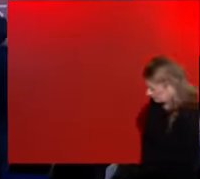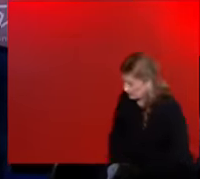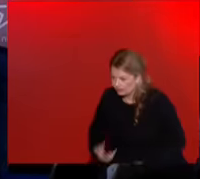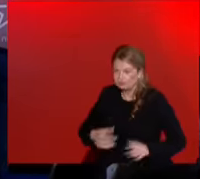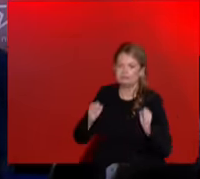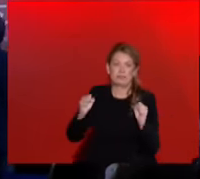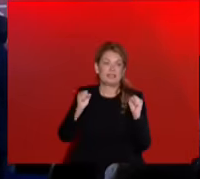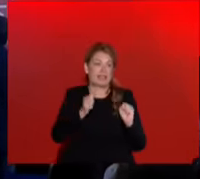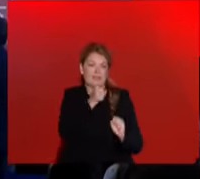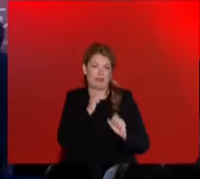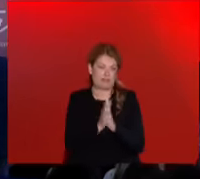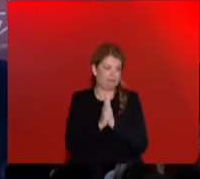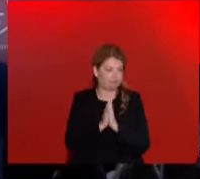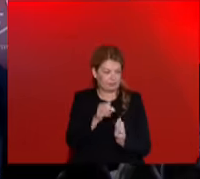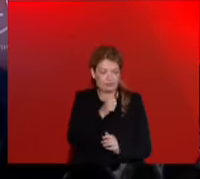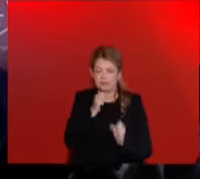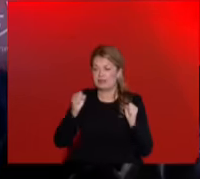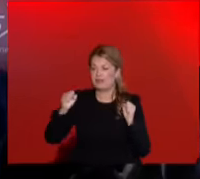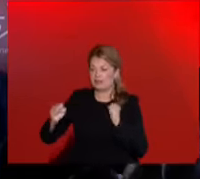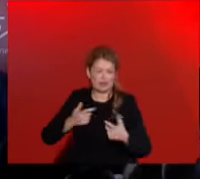Ψυχραιμία. Θεοδώρα.